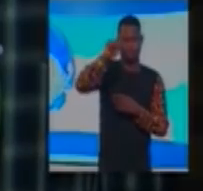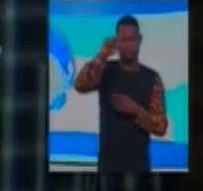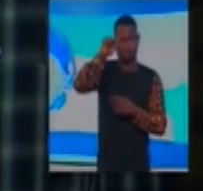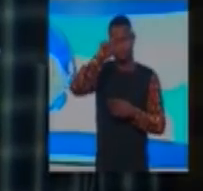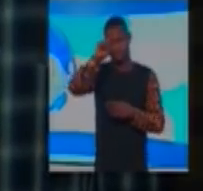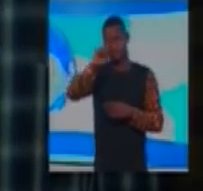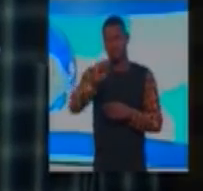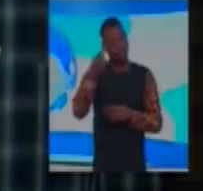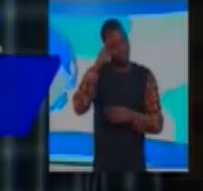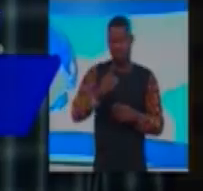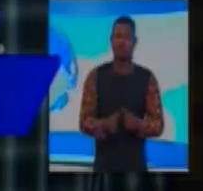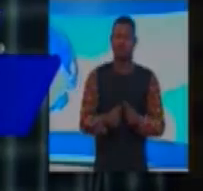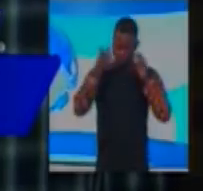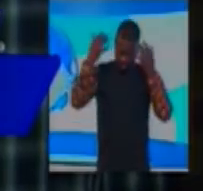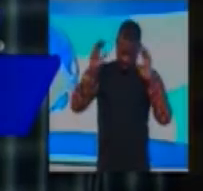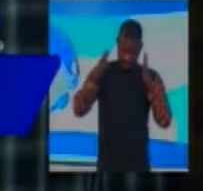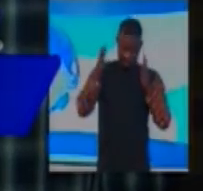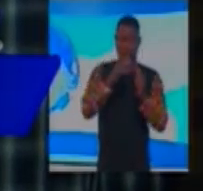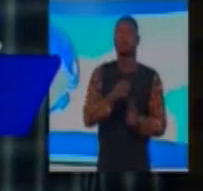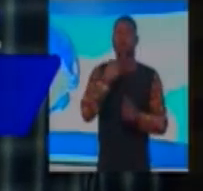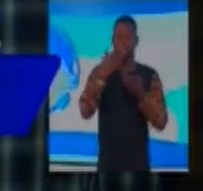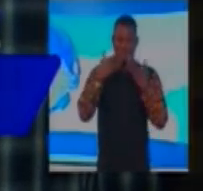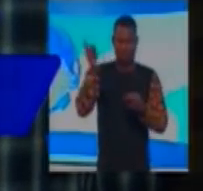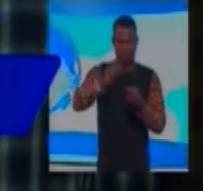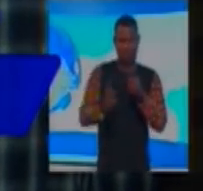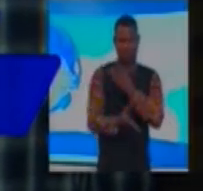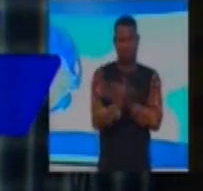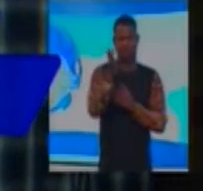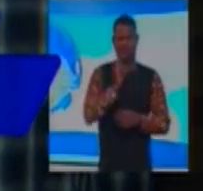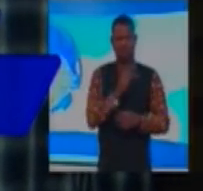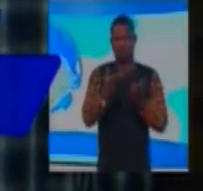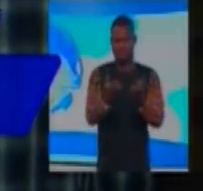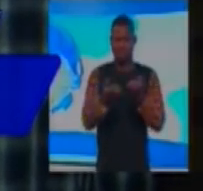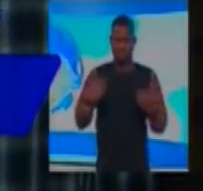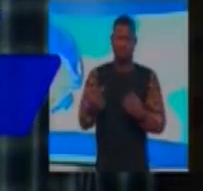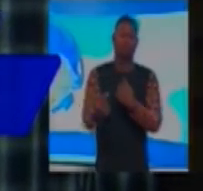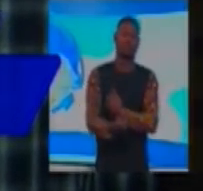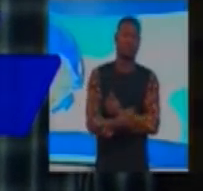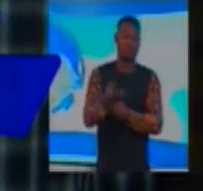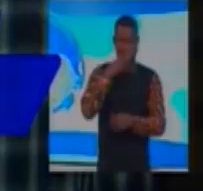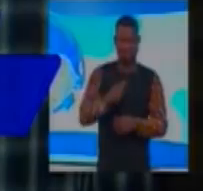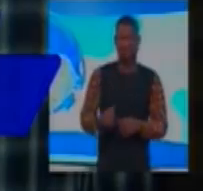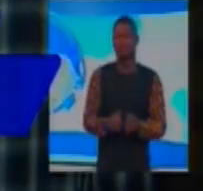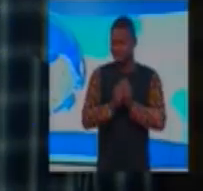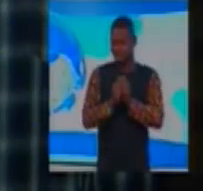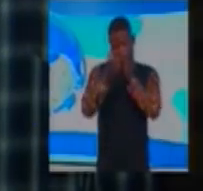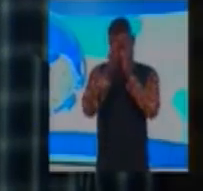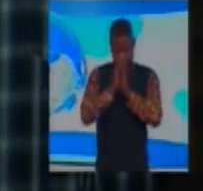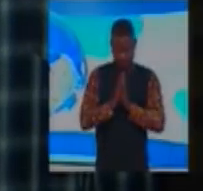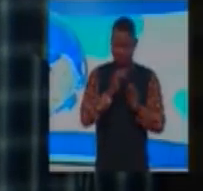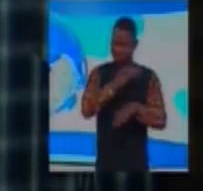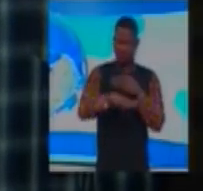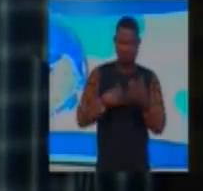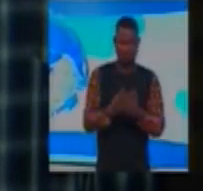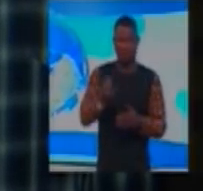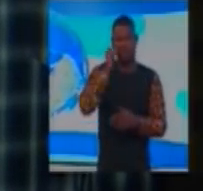pays a besoin en ce moment que les prières de toutes ses filles et de tous ses fils s'élèvent vers